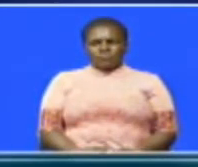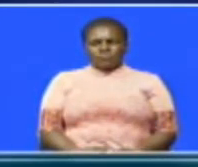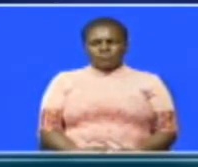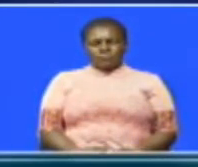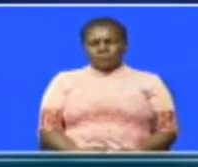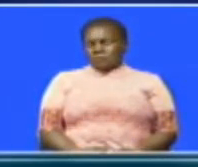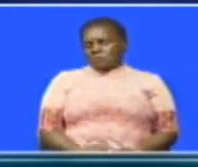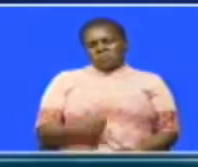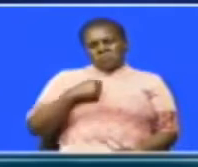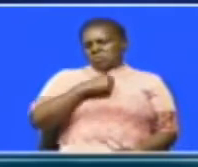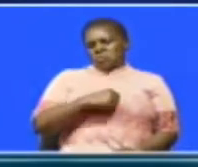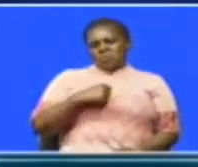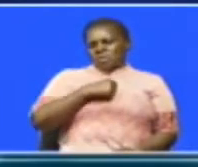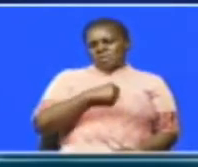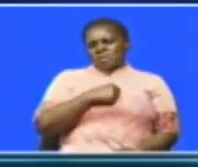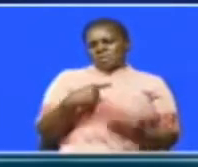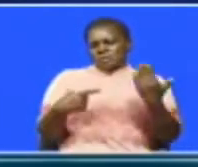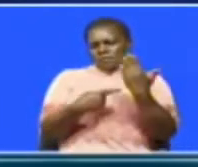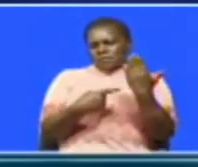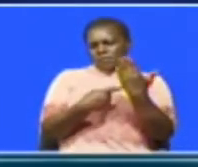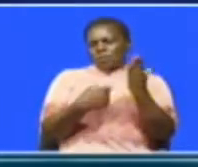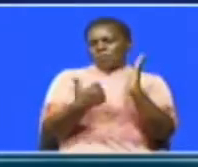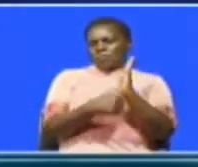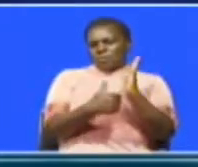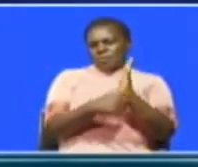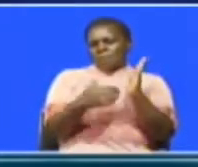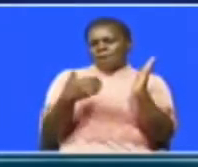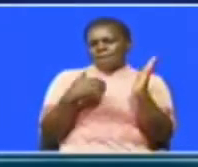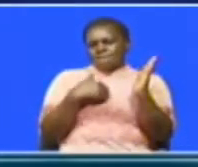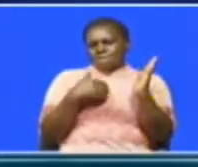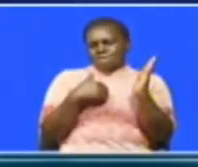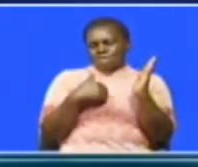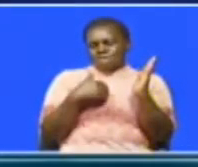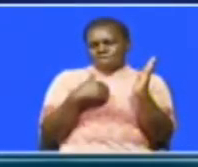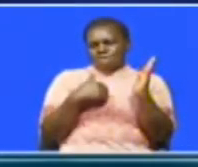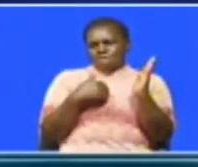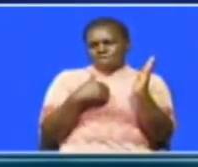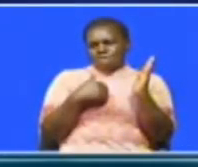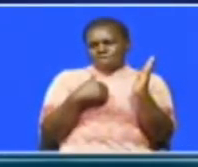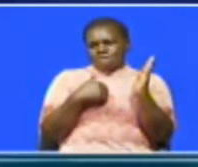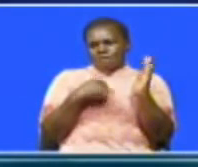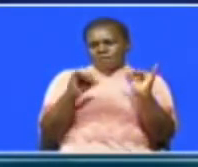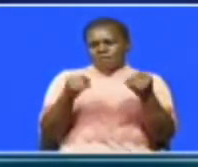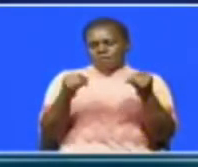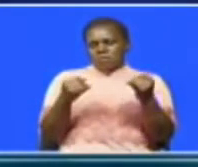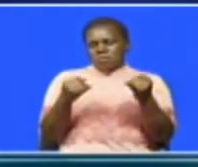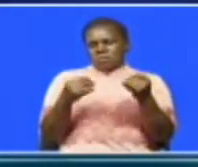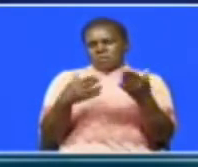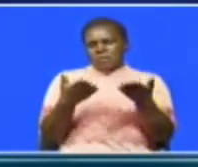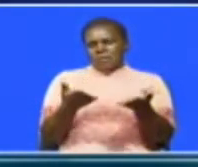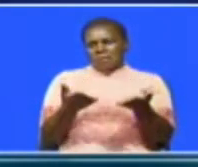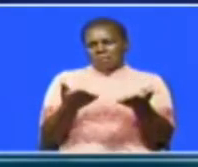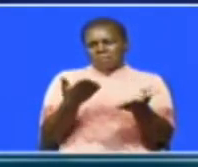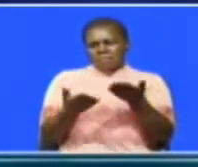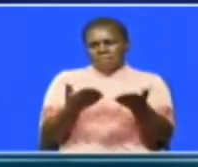Mtazamaji, kidogo nadhani kuna changamoto hapa za mitambo yetu. Taarifa inaofaa kuendelea,